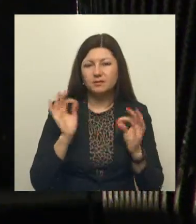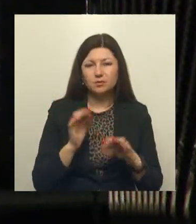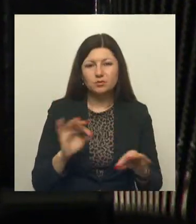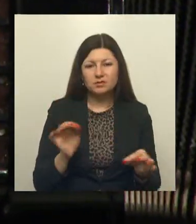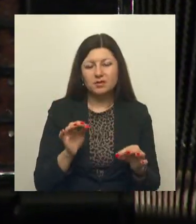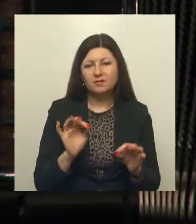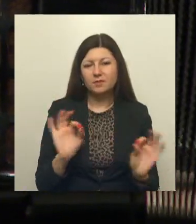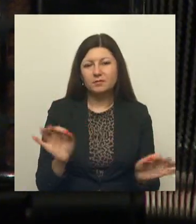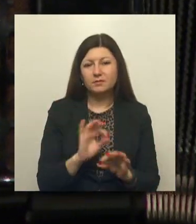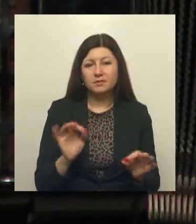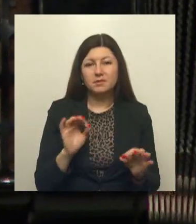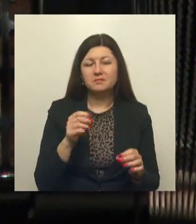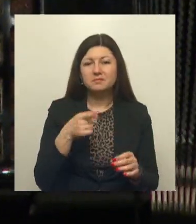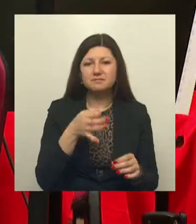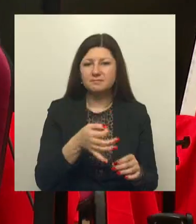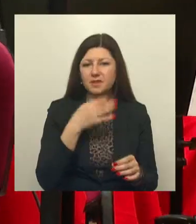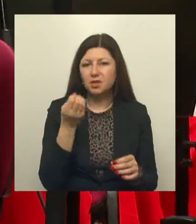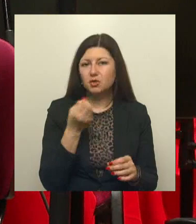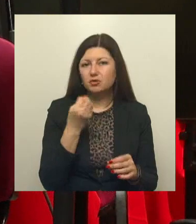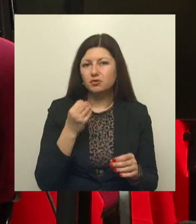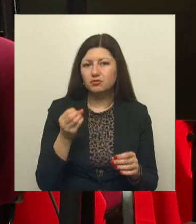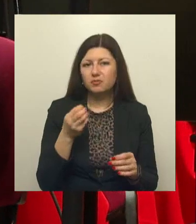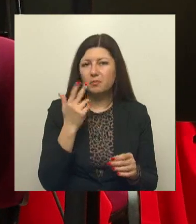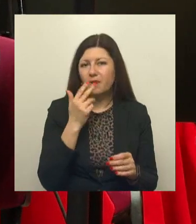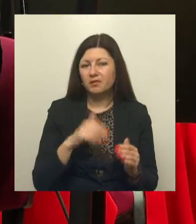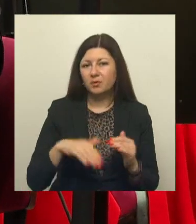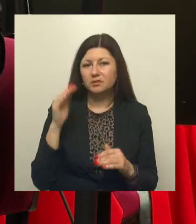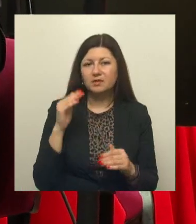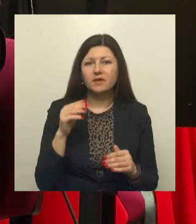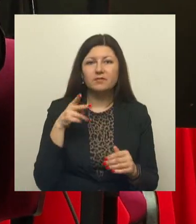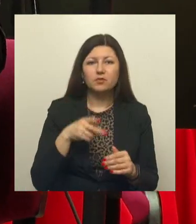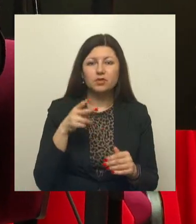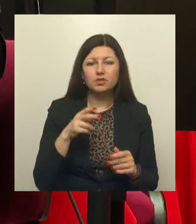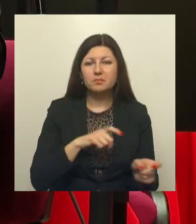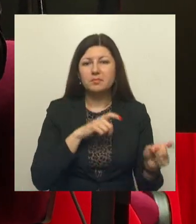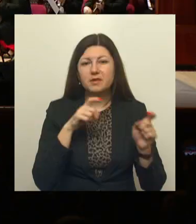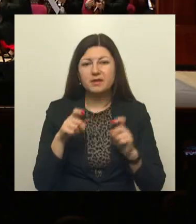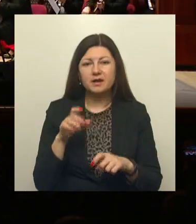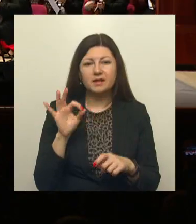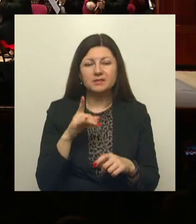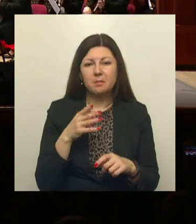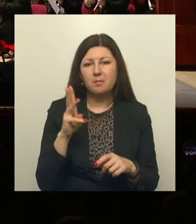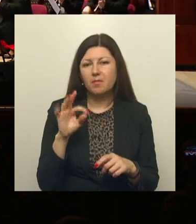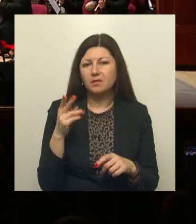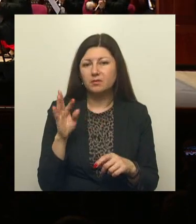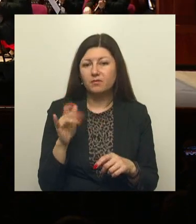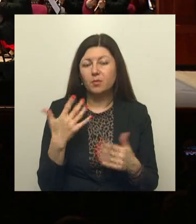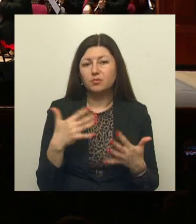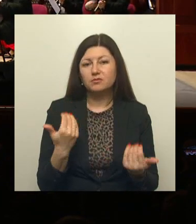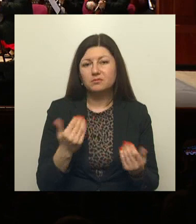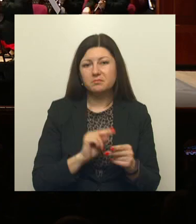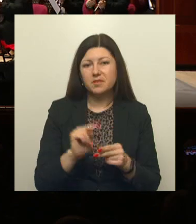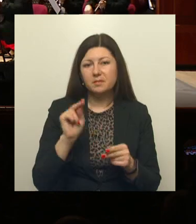инструментом увлекся, будучи еще подростком. В начале 2000-х переехал из Молдовы и поступил в Белгородский институт культуры. Теперь он уже и сам